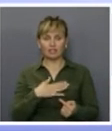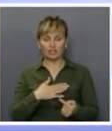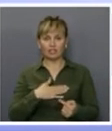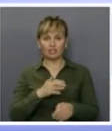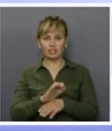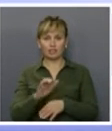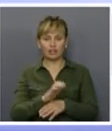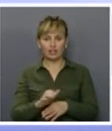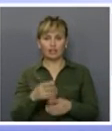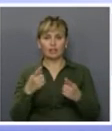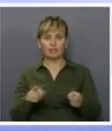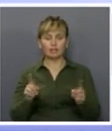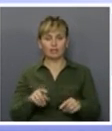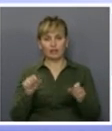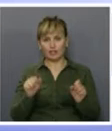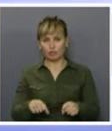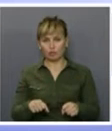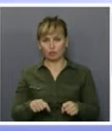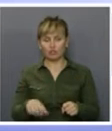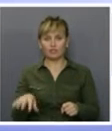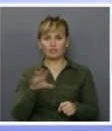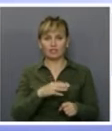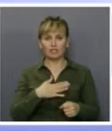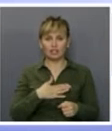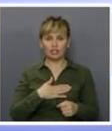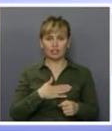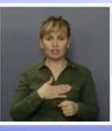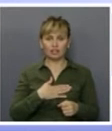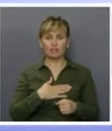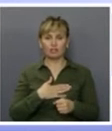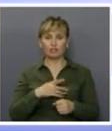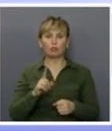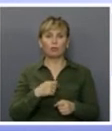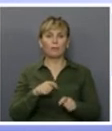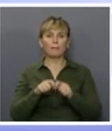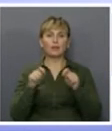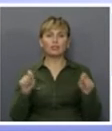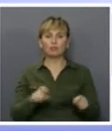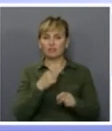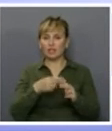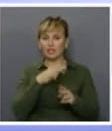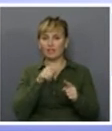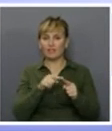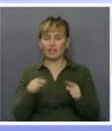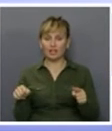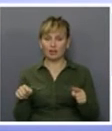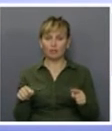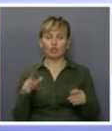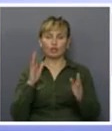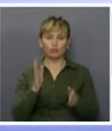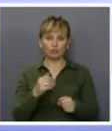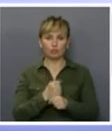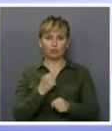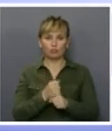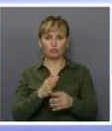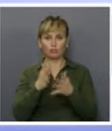товаров, то тогда, возможно, все наши инструменты, которые были созданы за это время, как то Казнекс Инвест и так далее, они будут